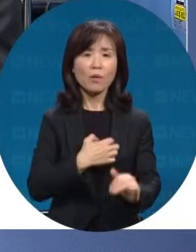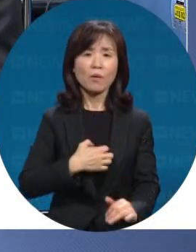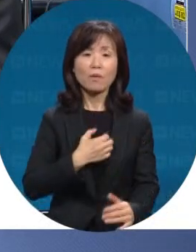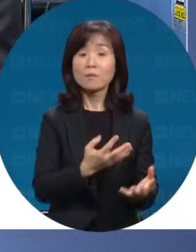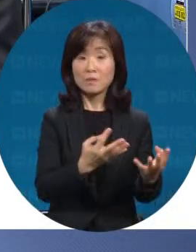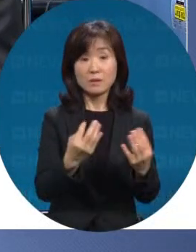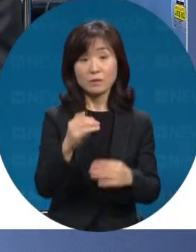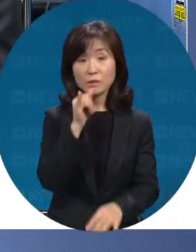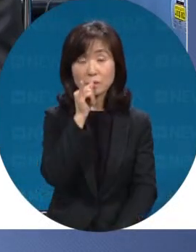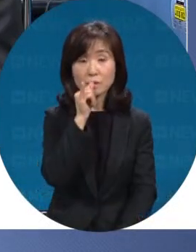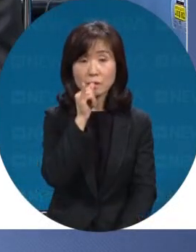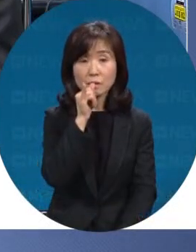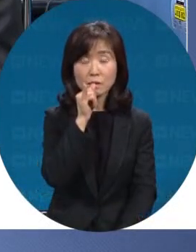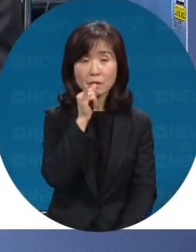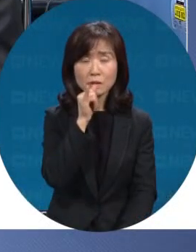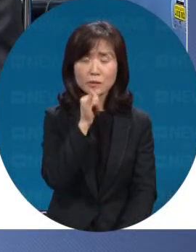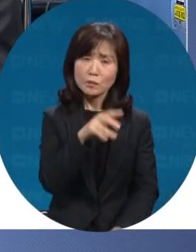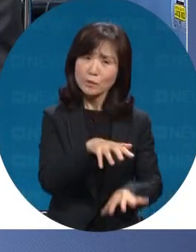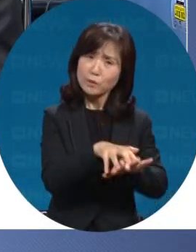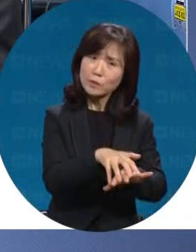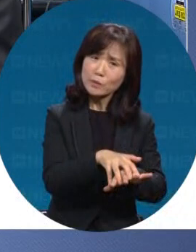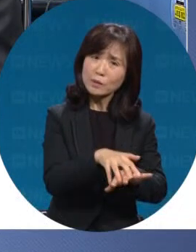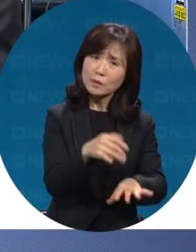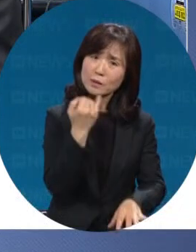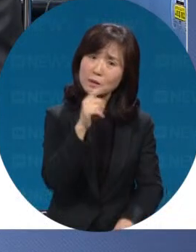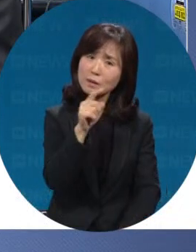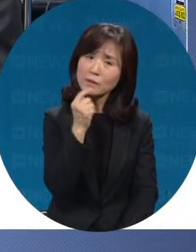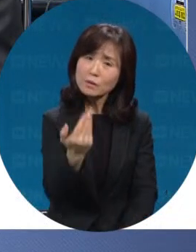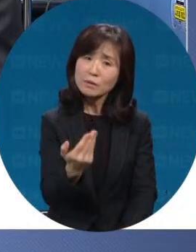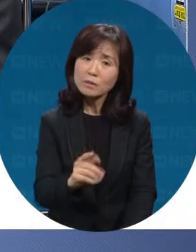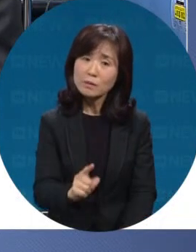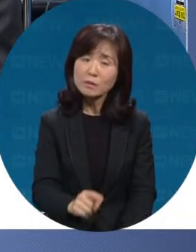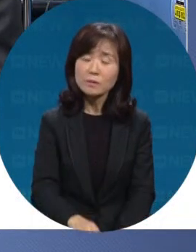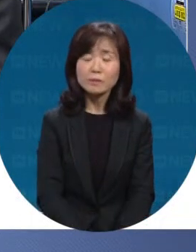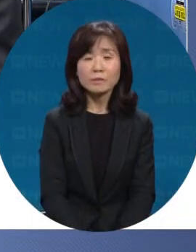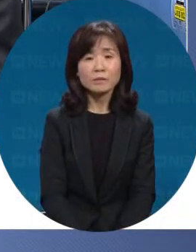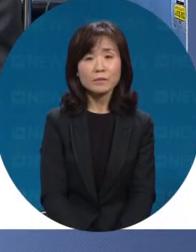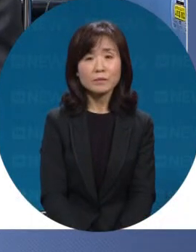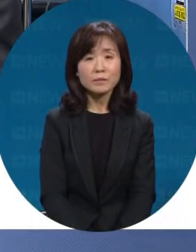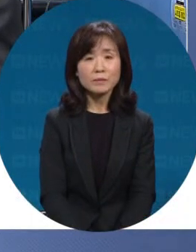분들이 많으시거든요. 해도 괜찮은 걸까요?